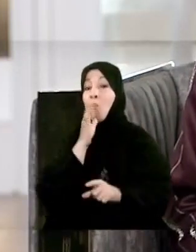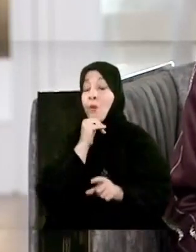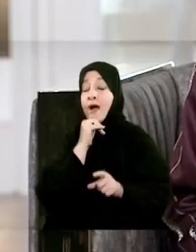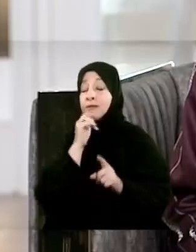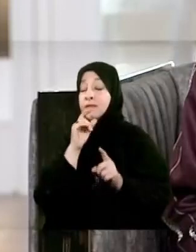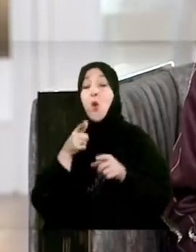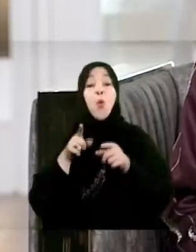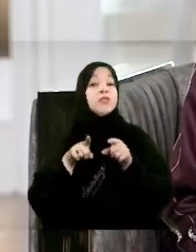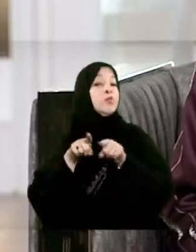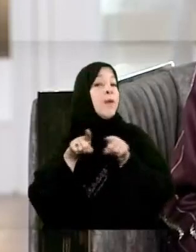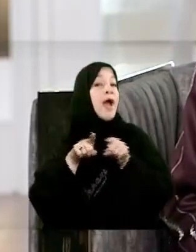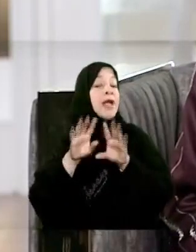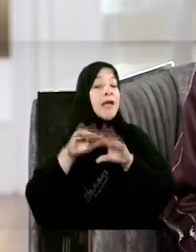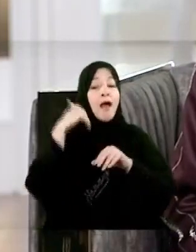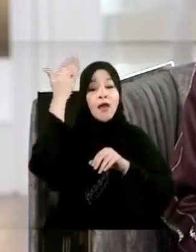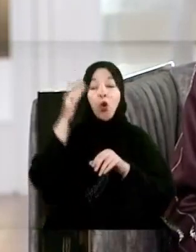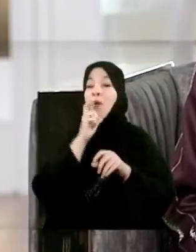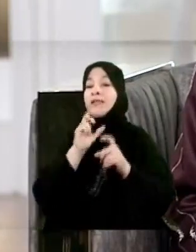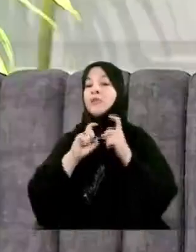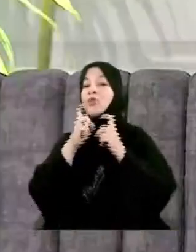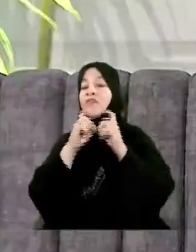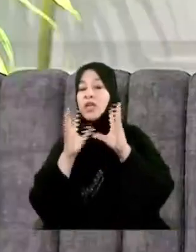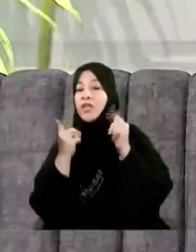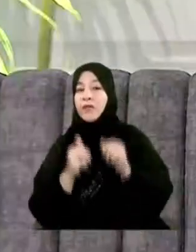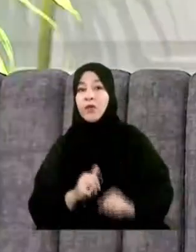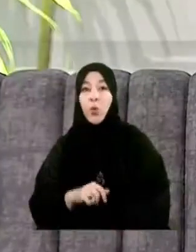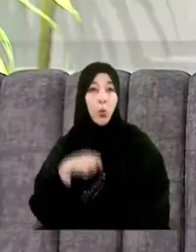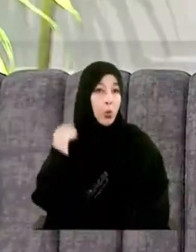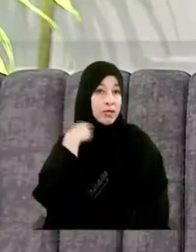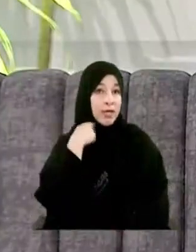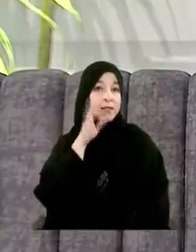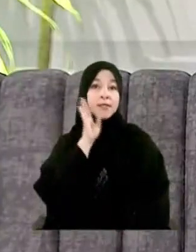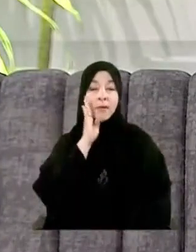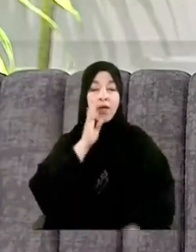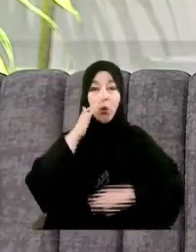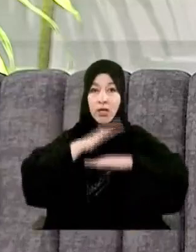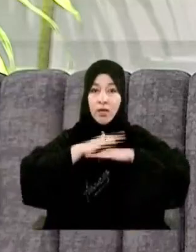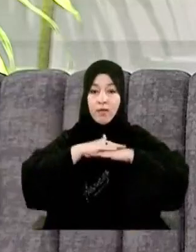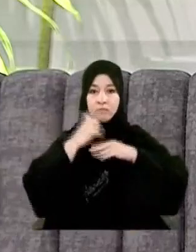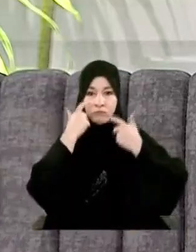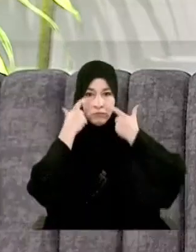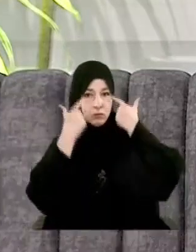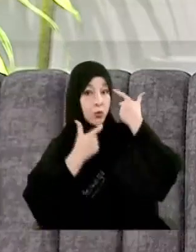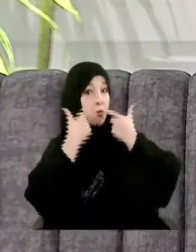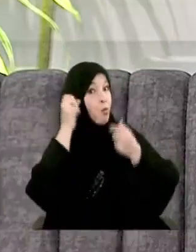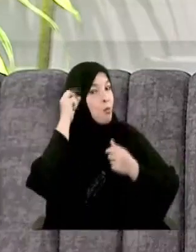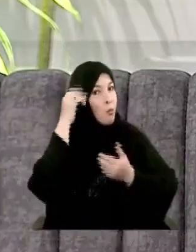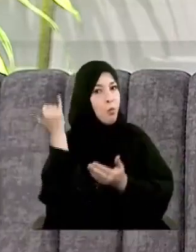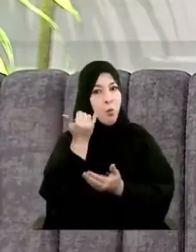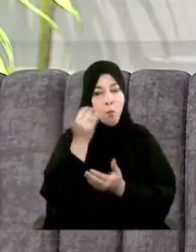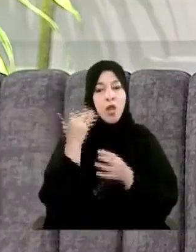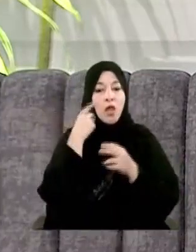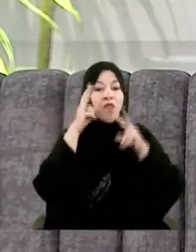المسابقات الخارجية وتحديدا هذه المسابقة. بطبيعة الحال وزارة التربية والتعليم تولي اهتمام كبير في مجالات الابتكار والبحث